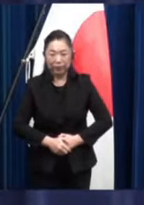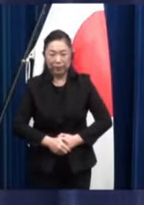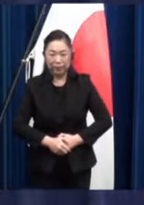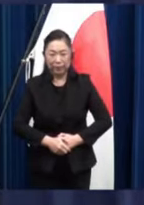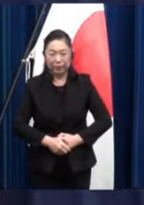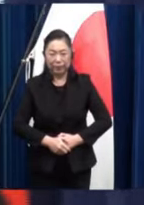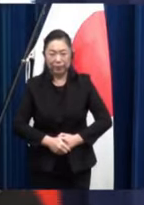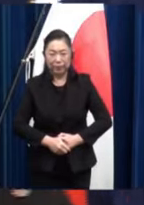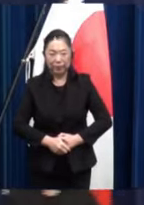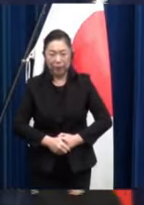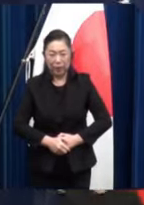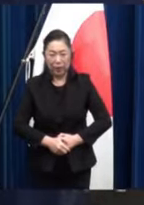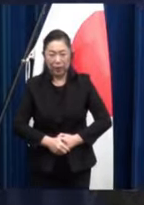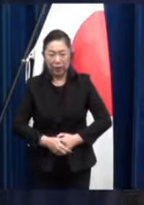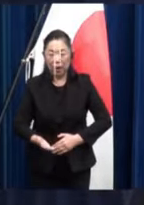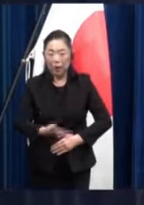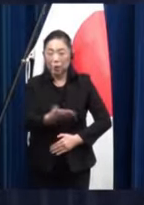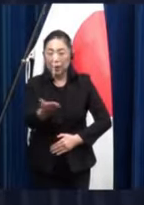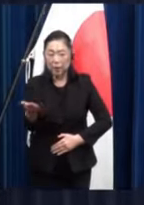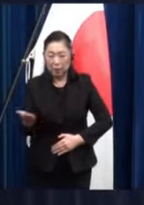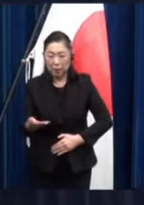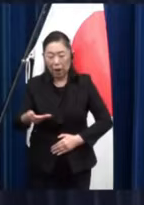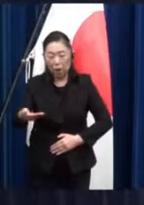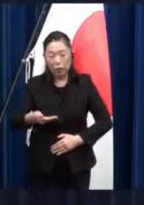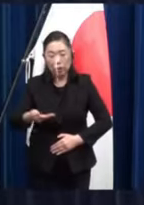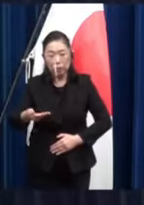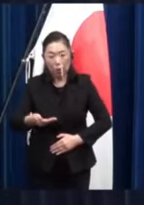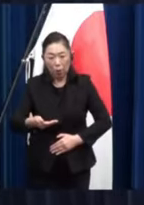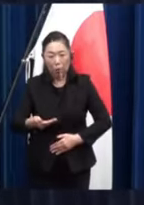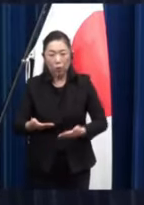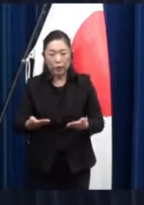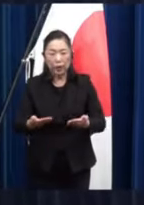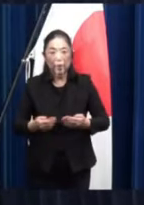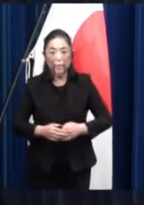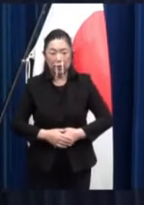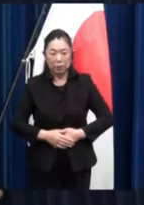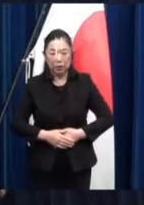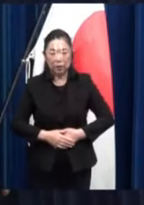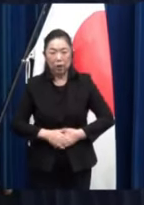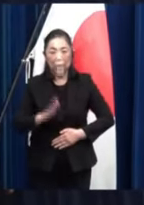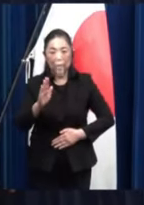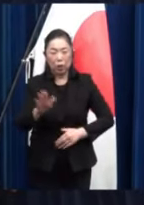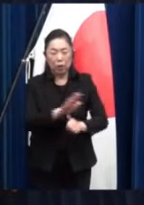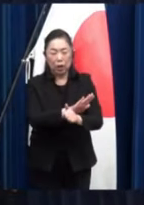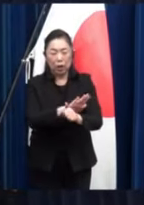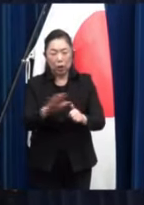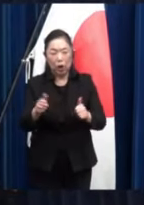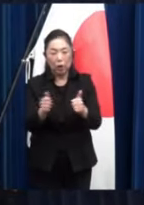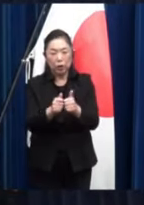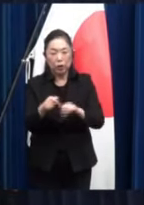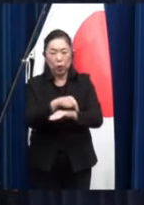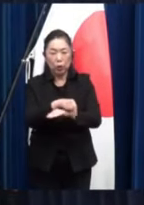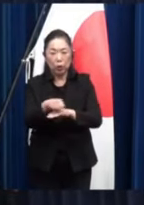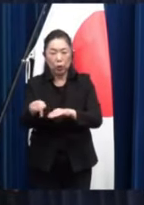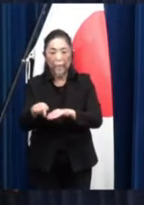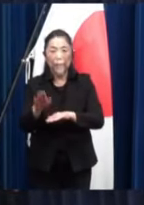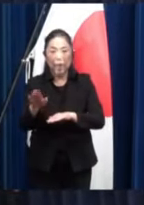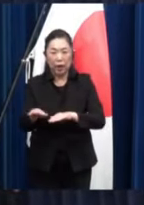それではこれから皆様からご質問をいただきます。この後閣議が控えておりますので、